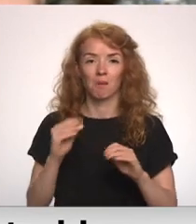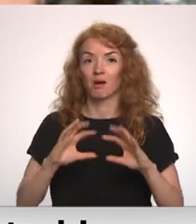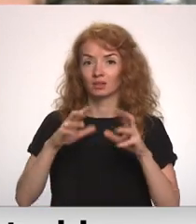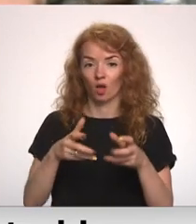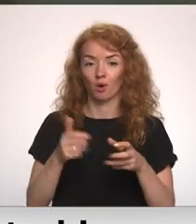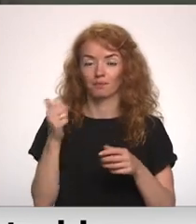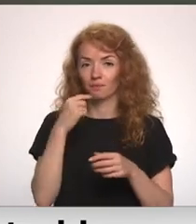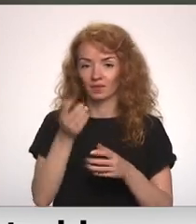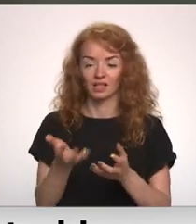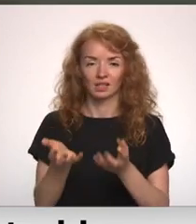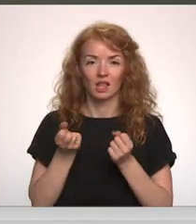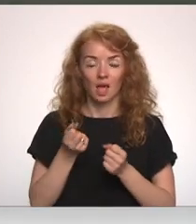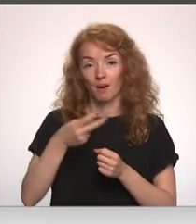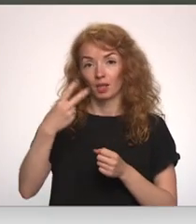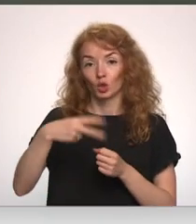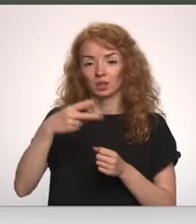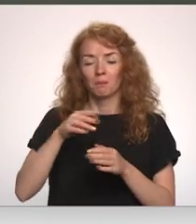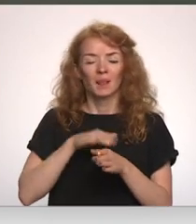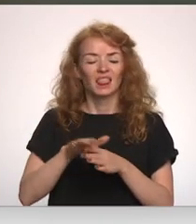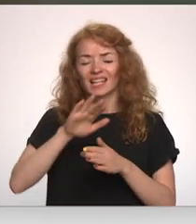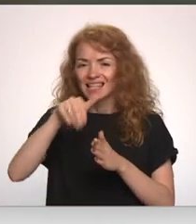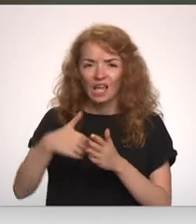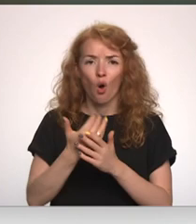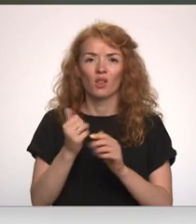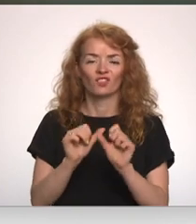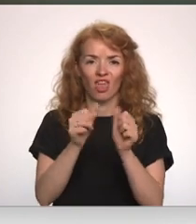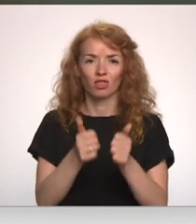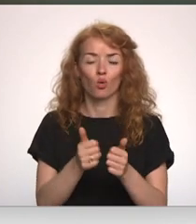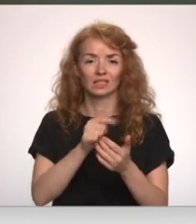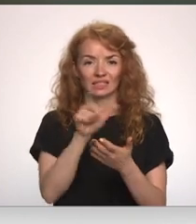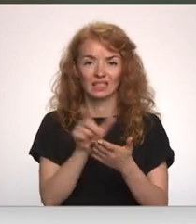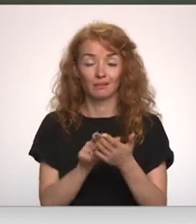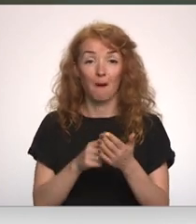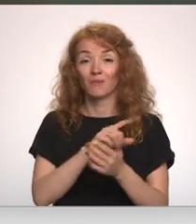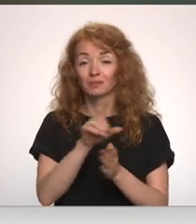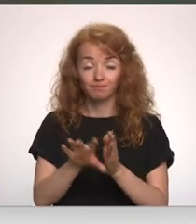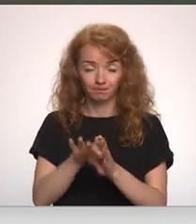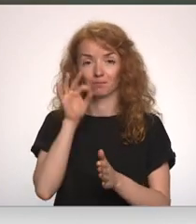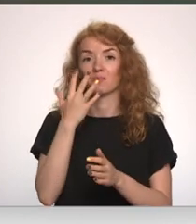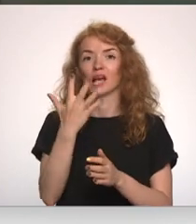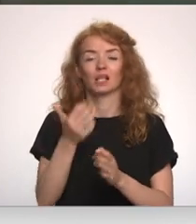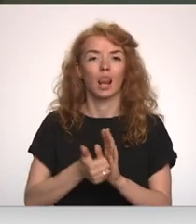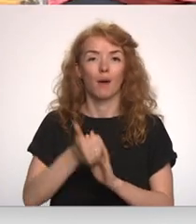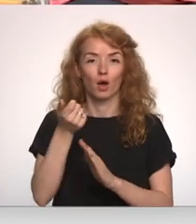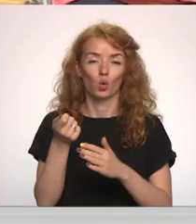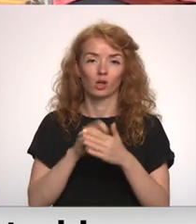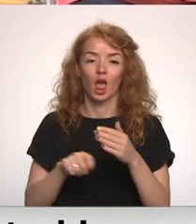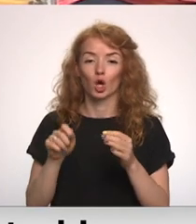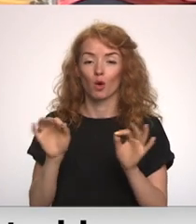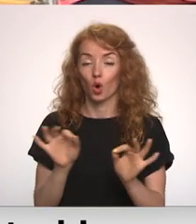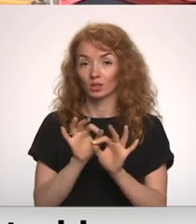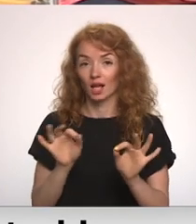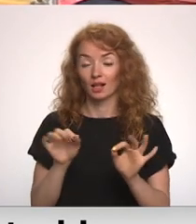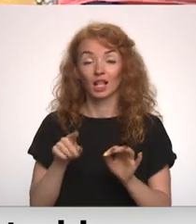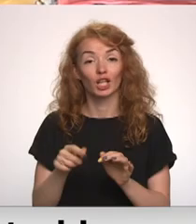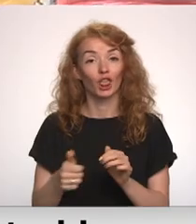Mēs saņēmām vairāk kā 20 pilnīgi jaunas speciāli veidotas skaņdarbus un 5 labākos izpildīsim tieši noslēguma koncertā. Un ļoti īpaši viesis